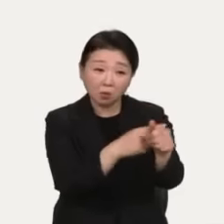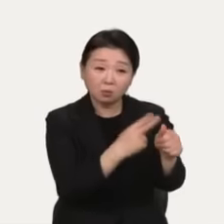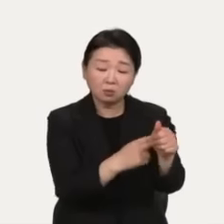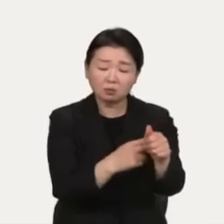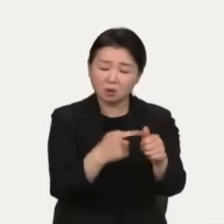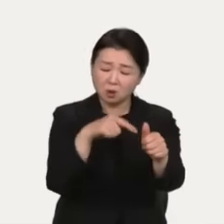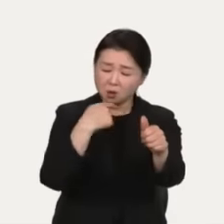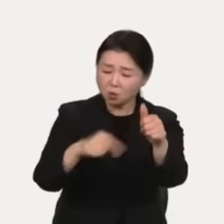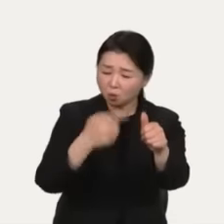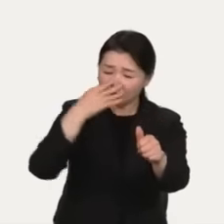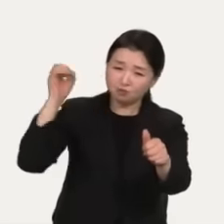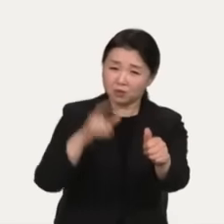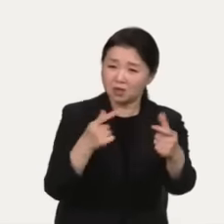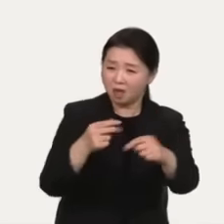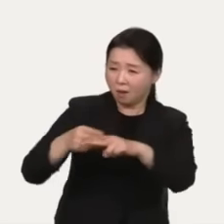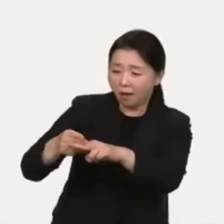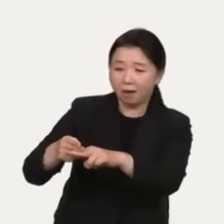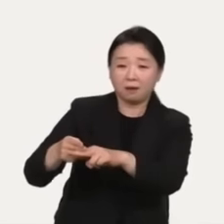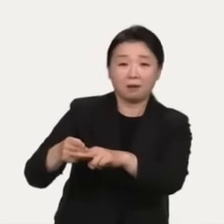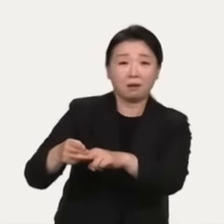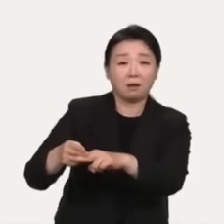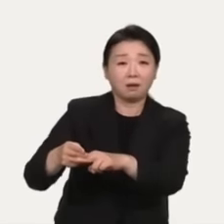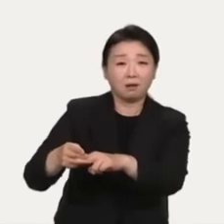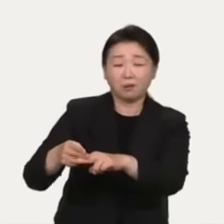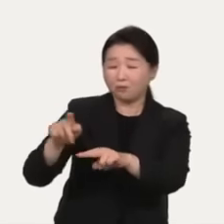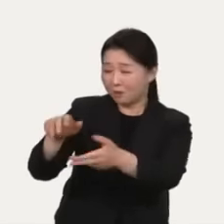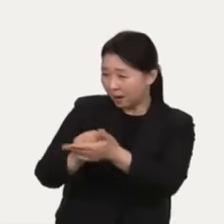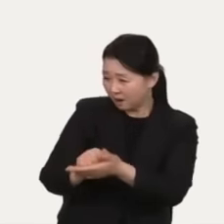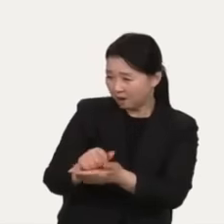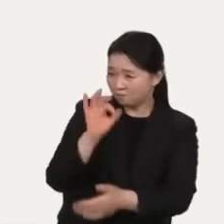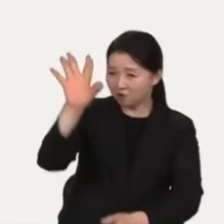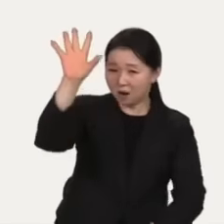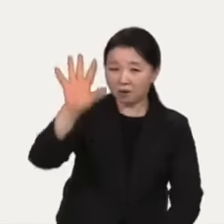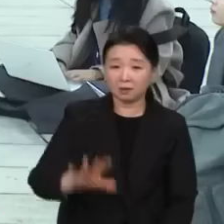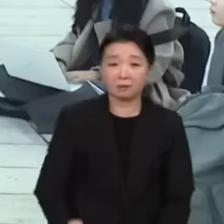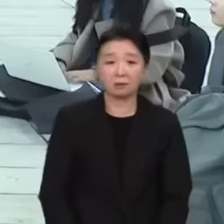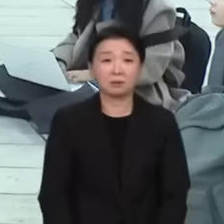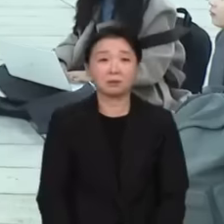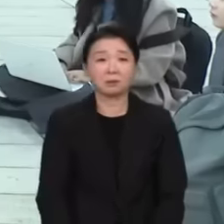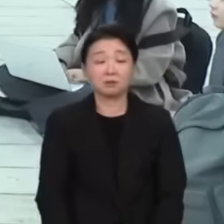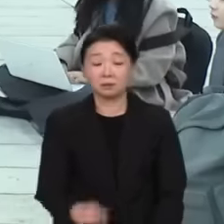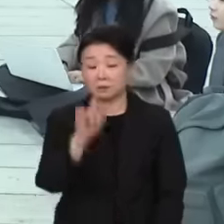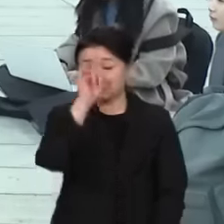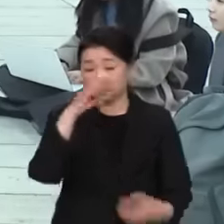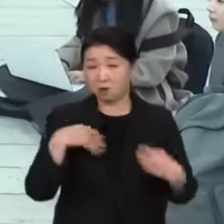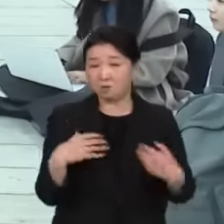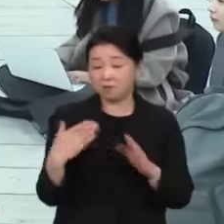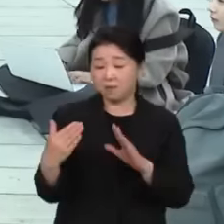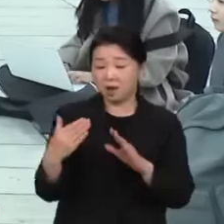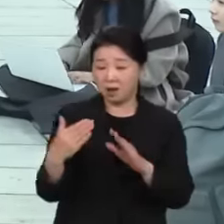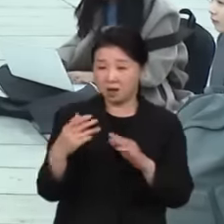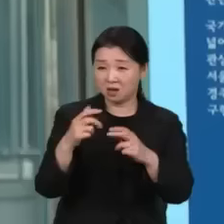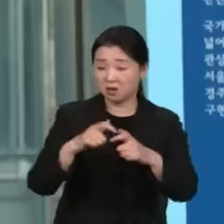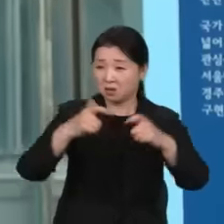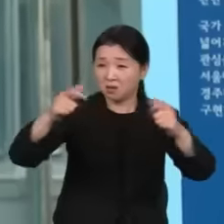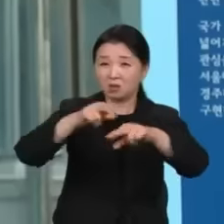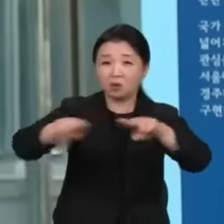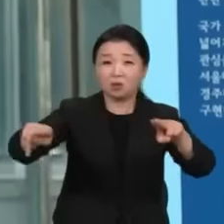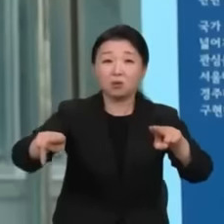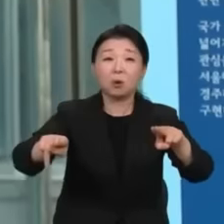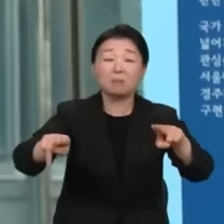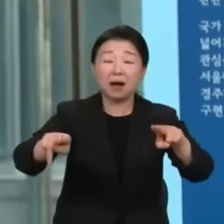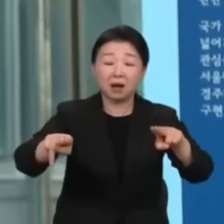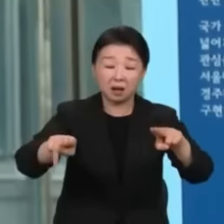무시한 독선적 결정이라며 배정안을 절대 수용할 수 없다고 했습니다. 정부를 상대로 증원 취소 소송을 낸 전국 의대